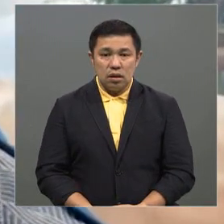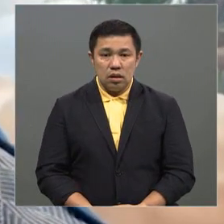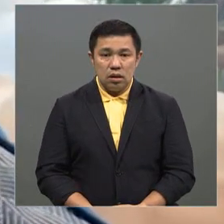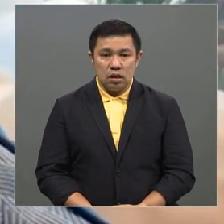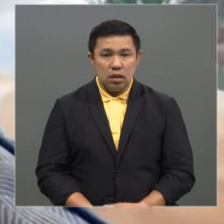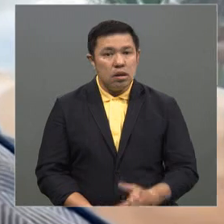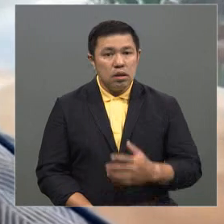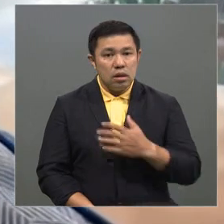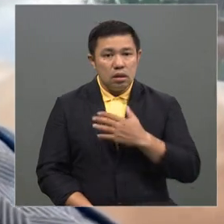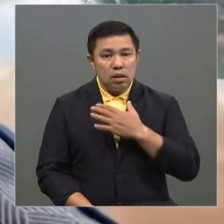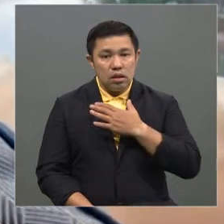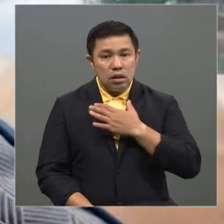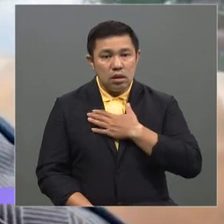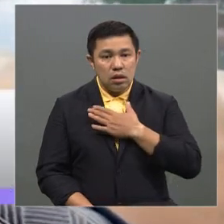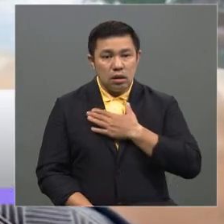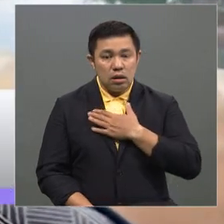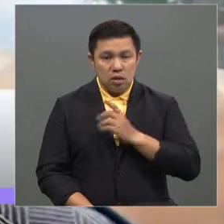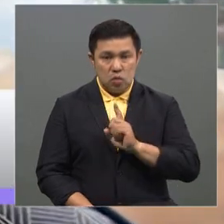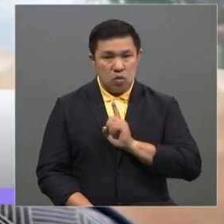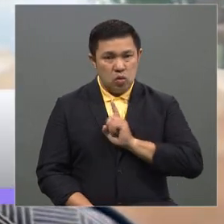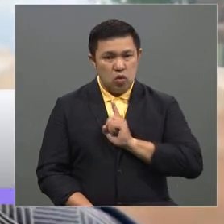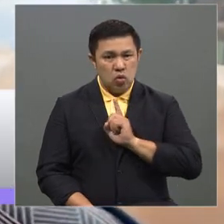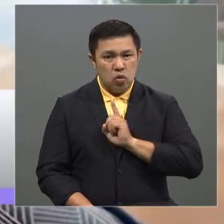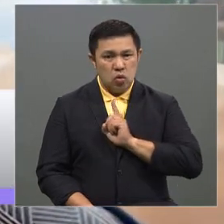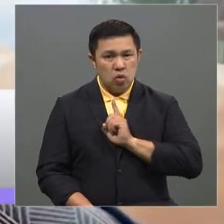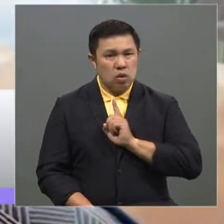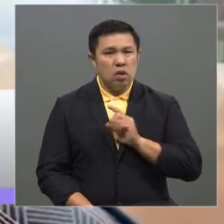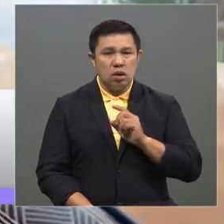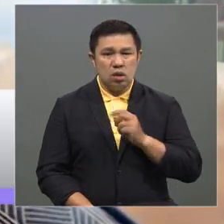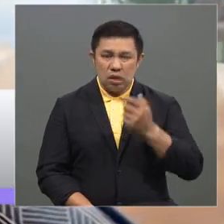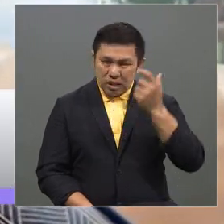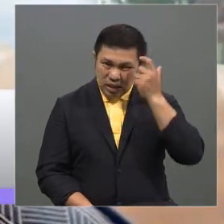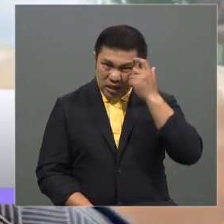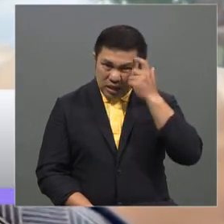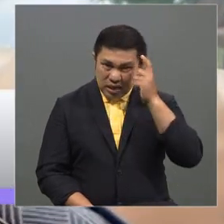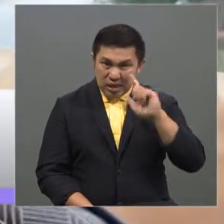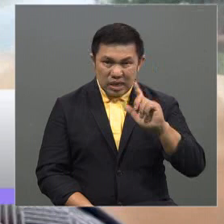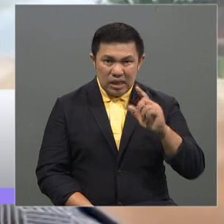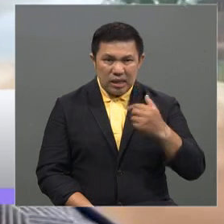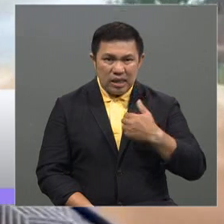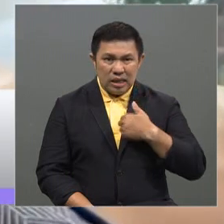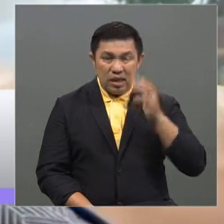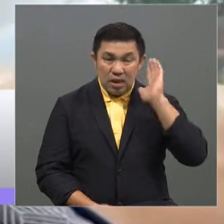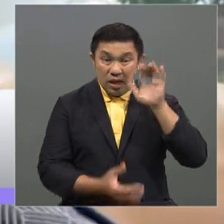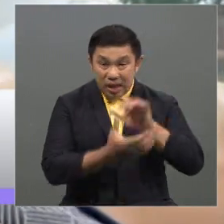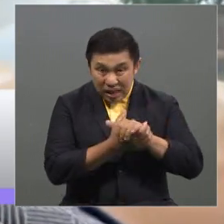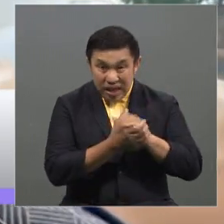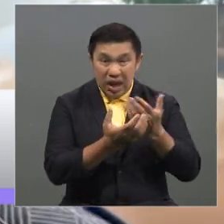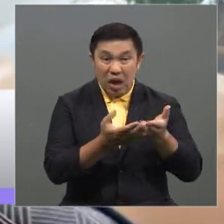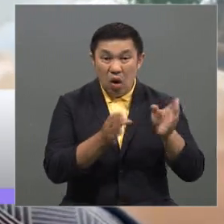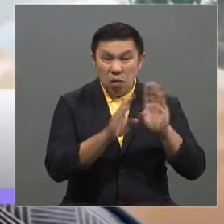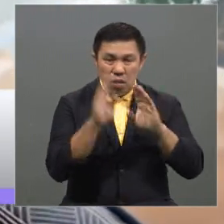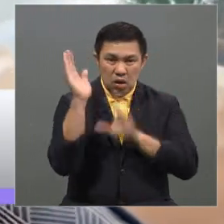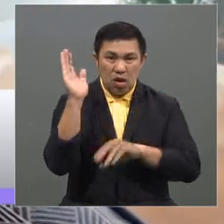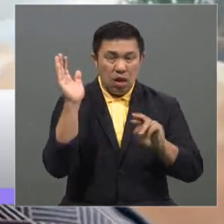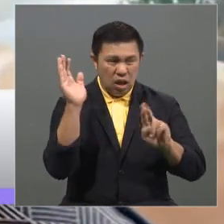ความที่เราเดินเองอยู่คนเดียวเราคิดว่าเราก็ไม่ได้ให้สามีหรือให้ครอบครัวมาจากละน